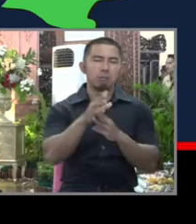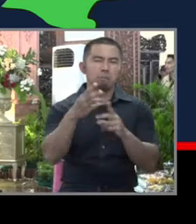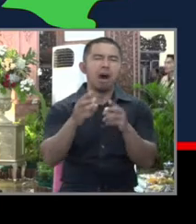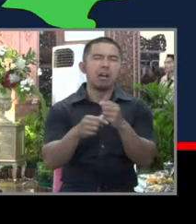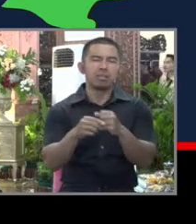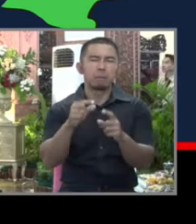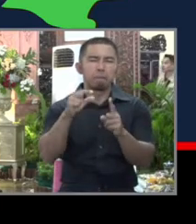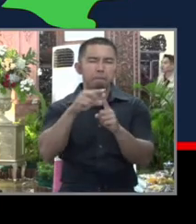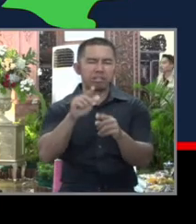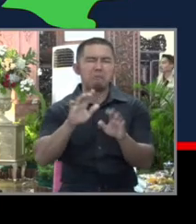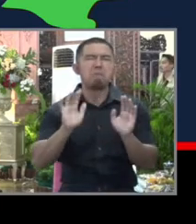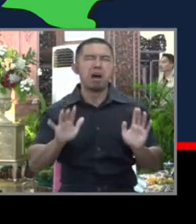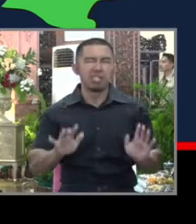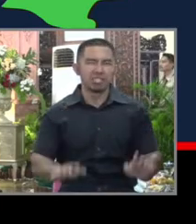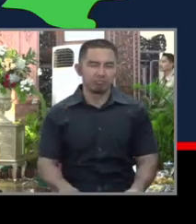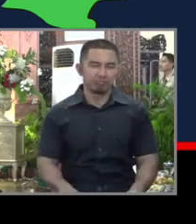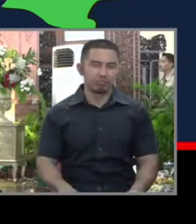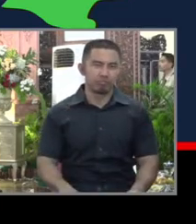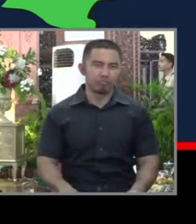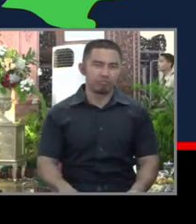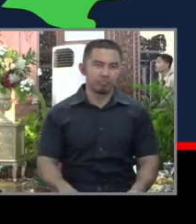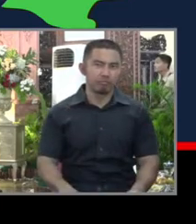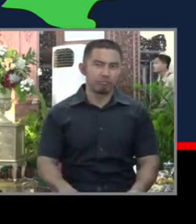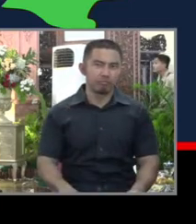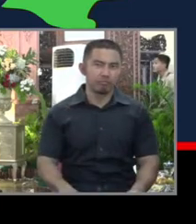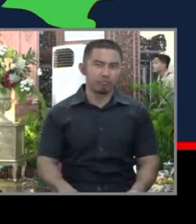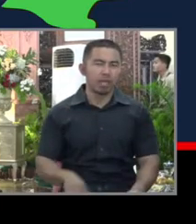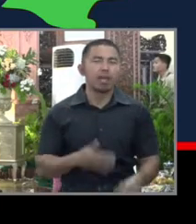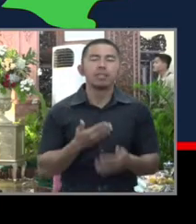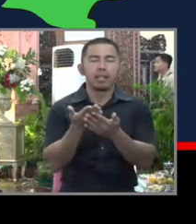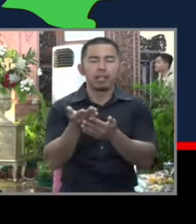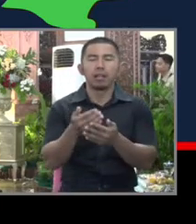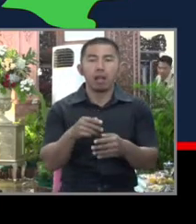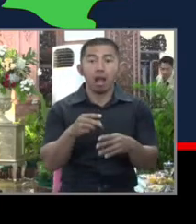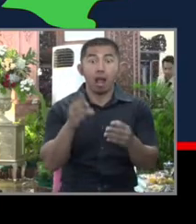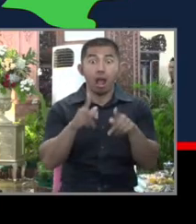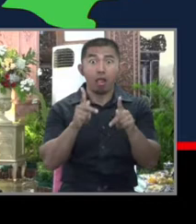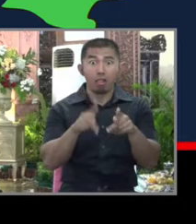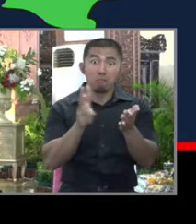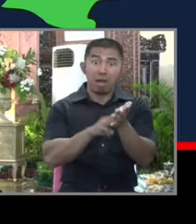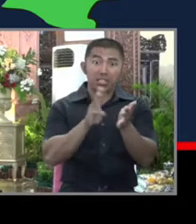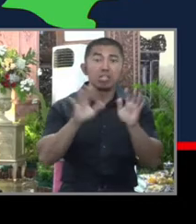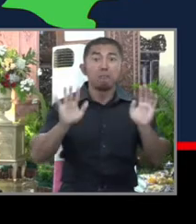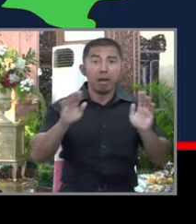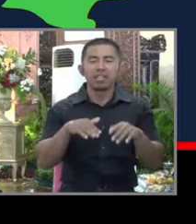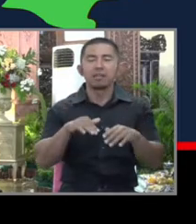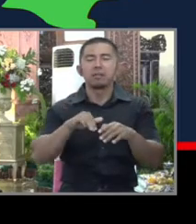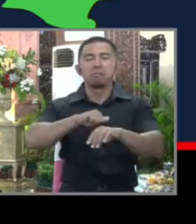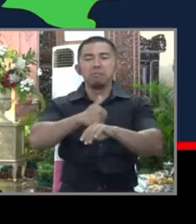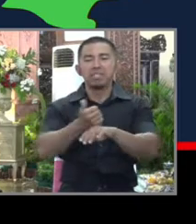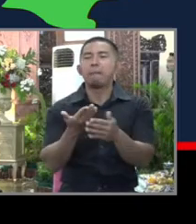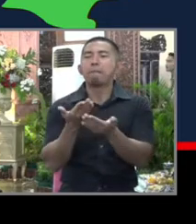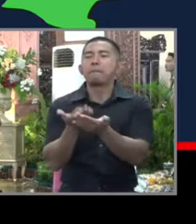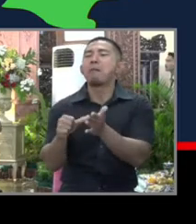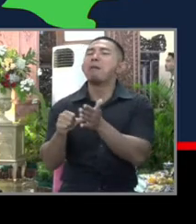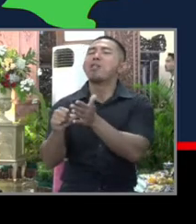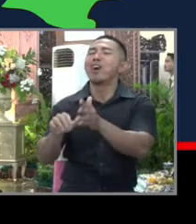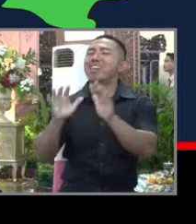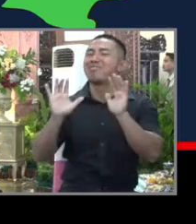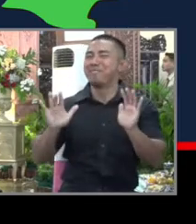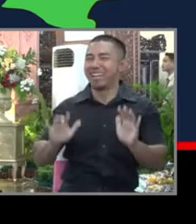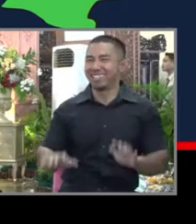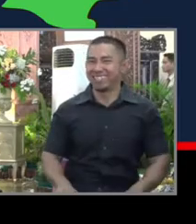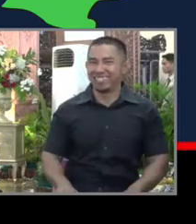Jadi sebagai daerah yang PR-nya banyak, jenengan boleh minta bantuan banyak. Loh, desa DPR setuju, gak